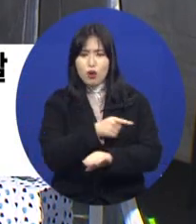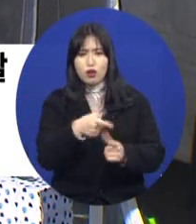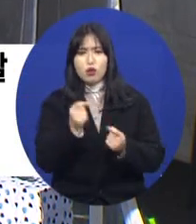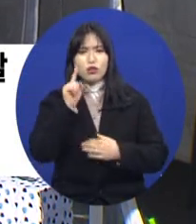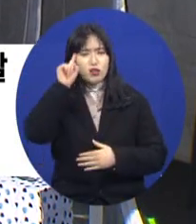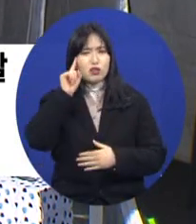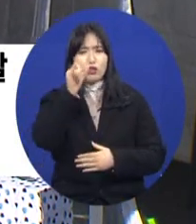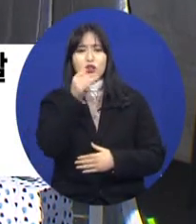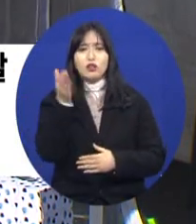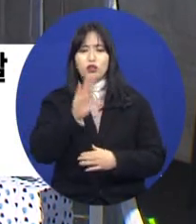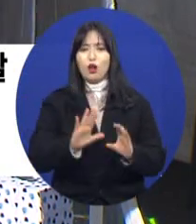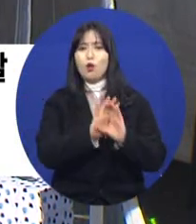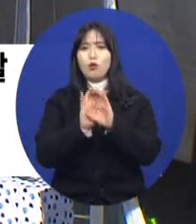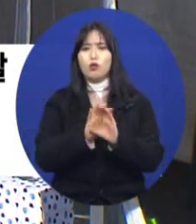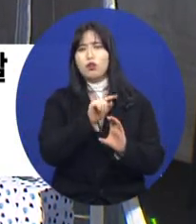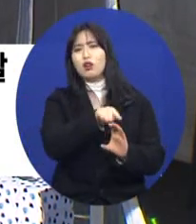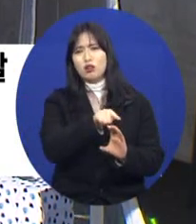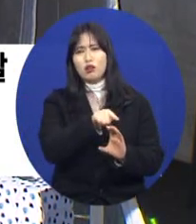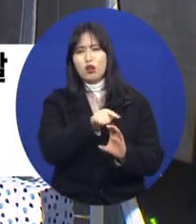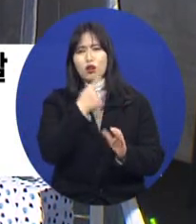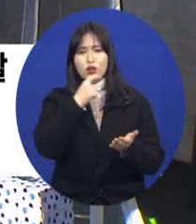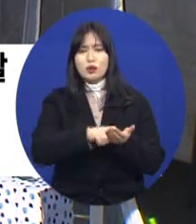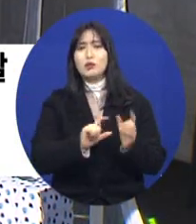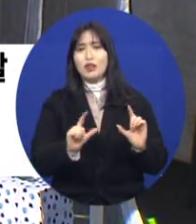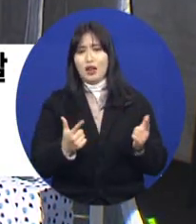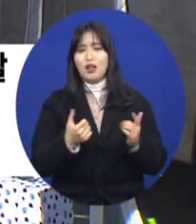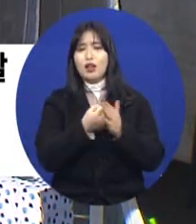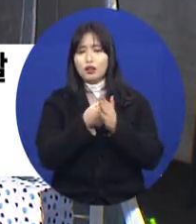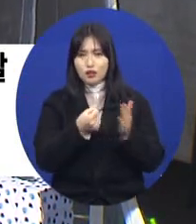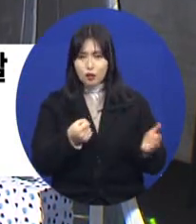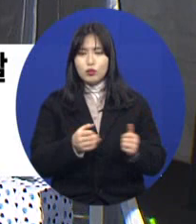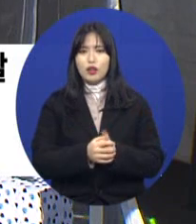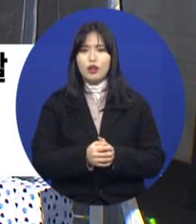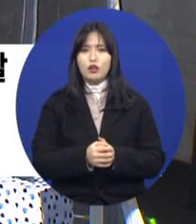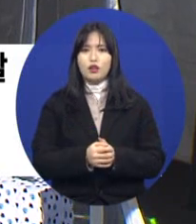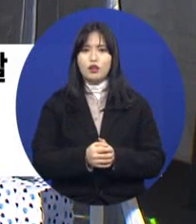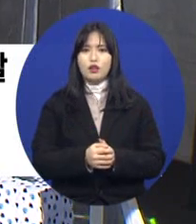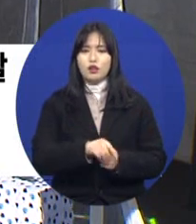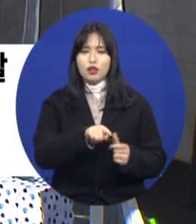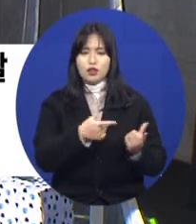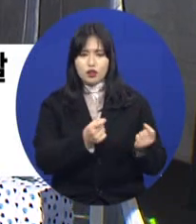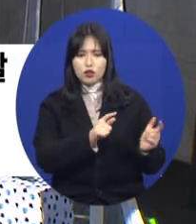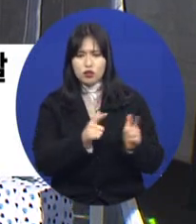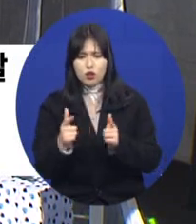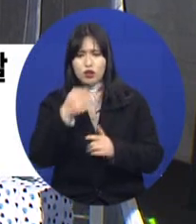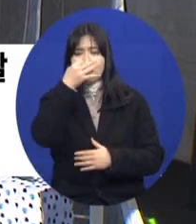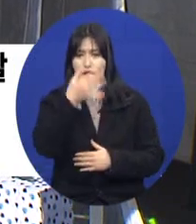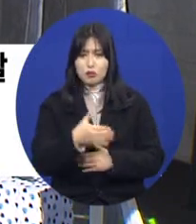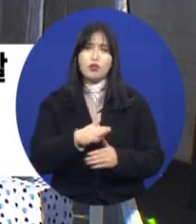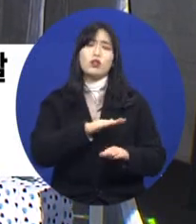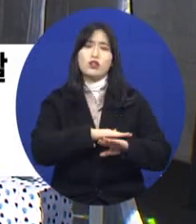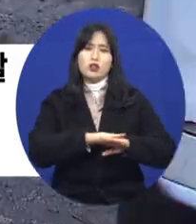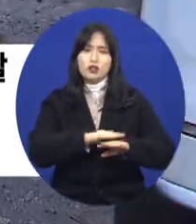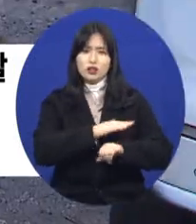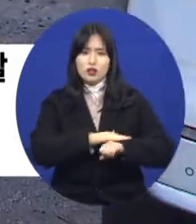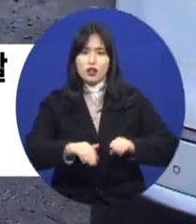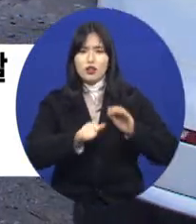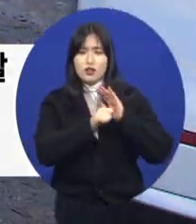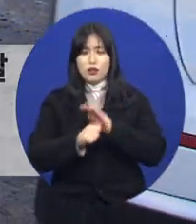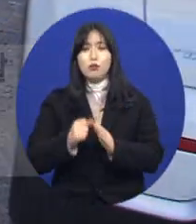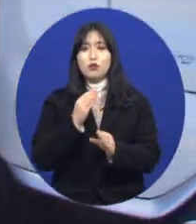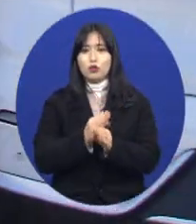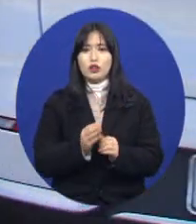있는데 코로나 이게 보통 전쟁이 아니 잖아요 그래서 그런 저런거 힘든거 를 잘 새기면서